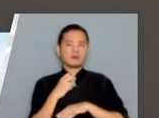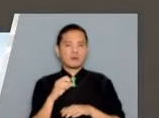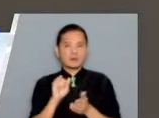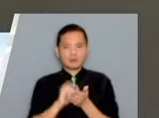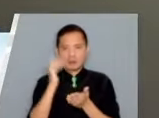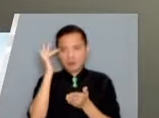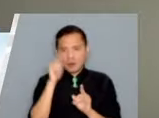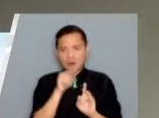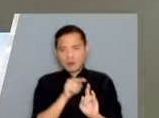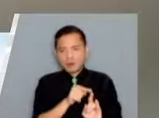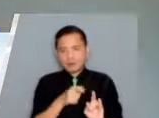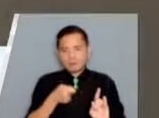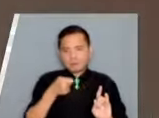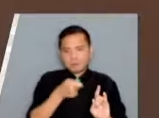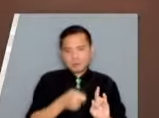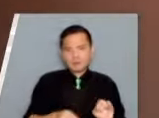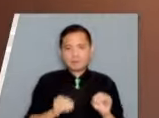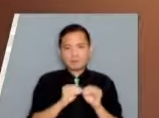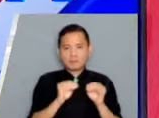lamang.